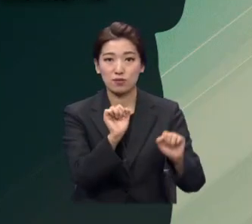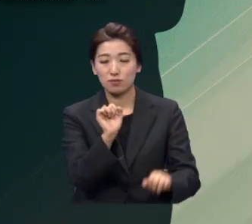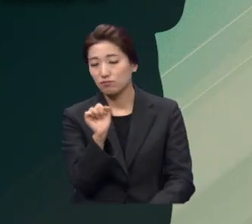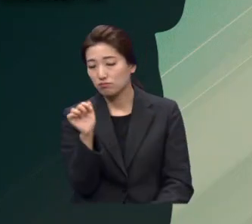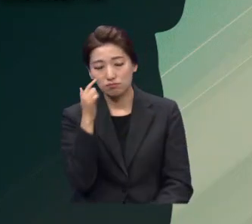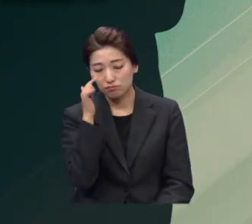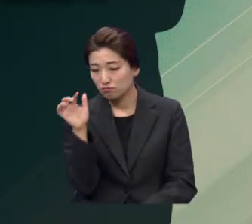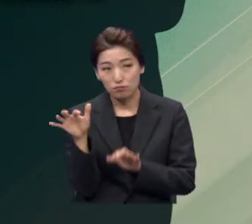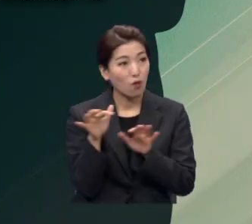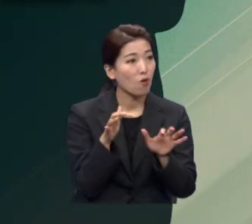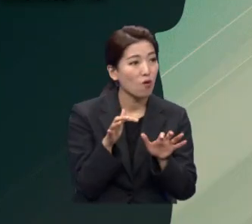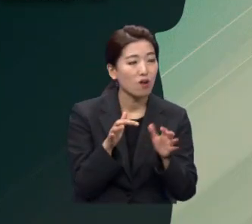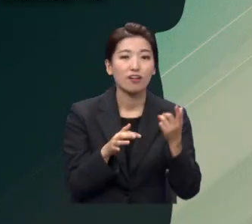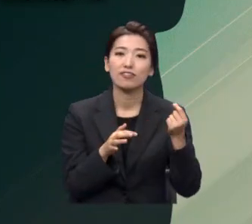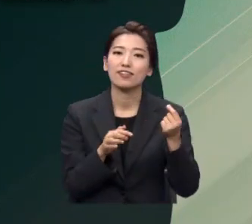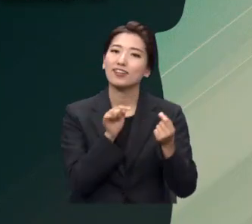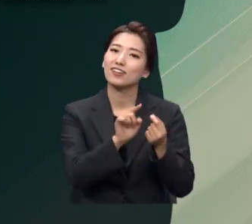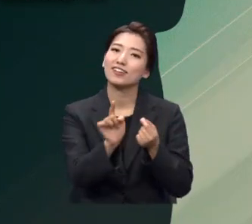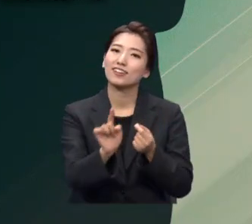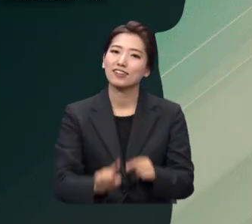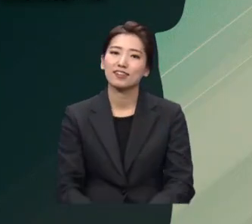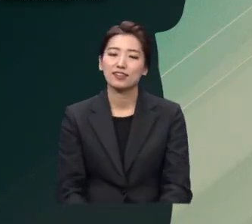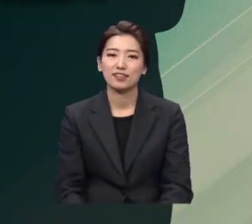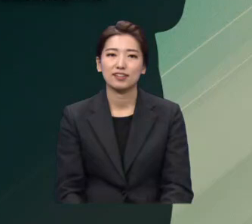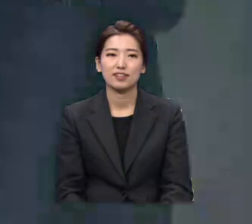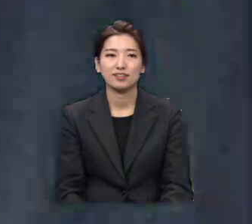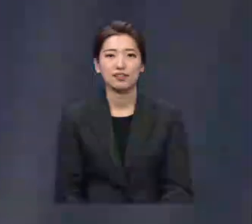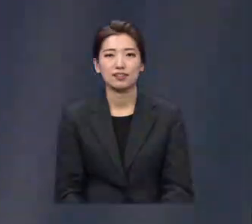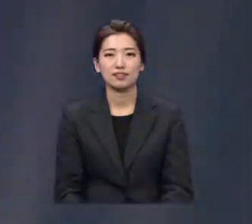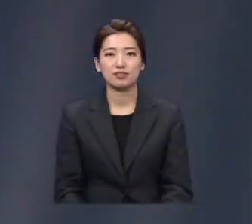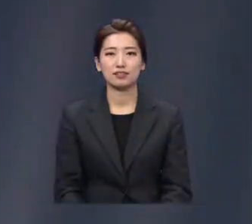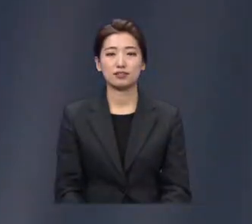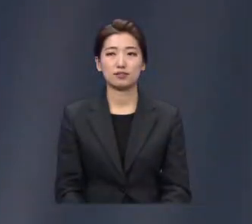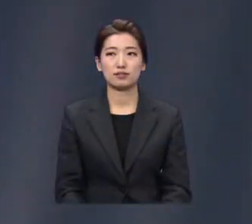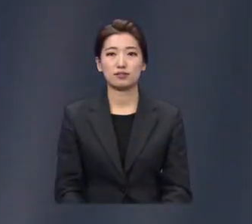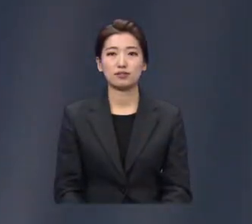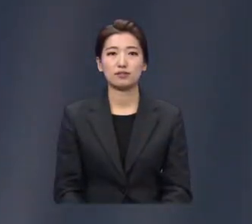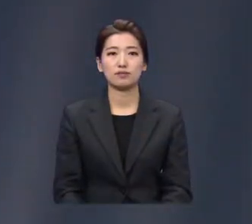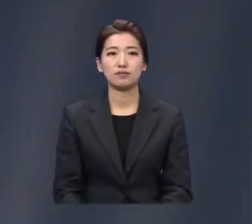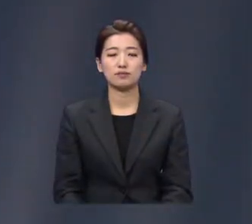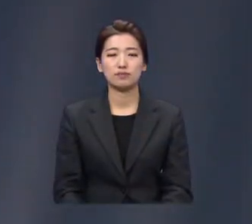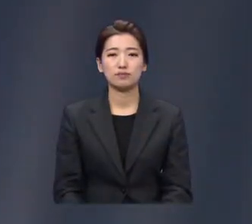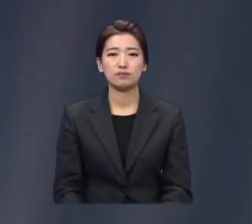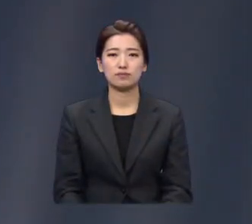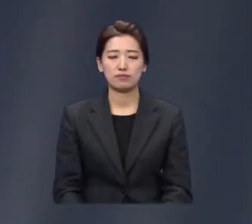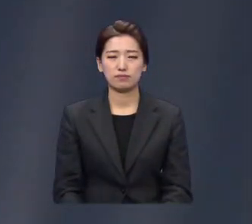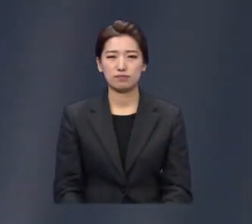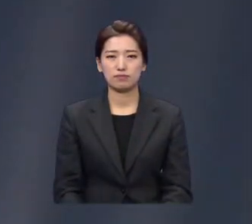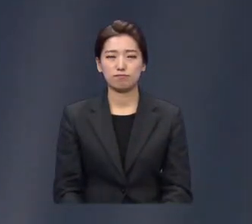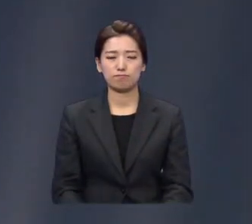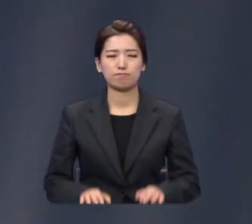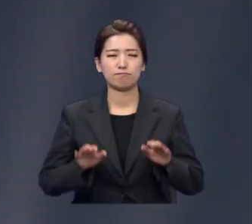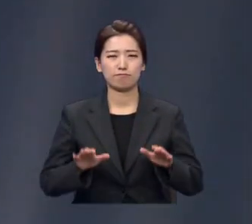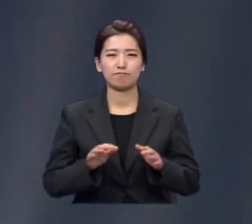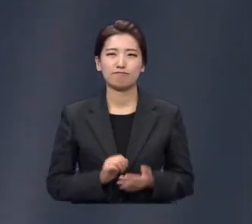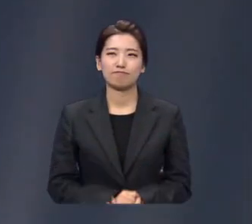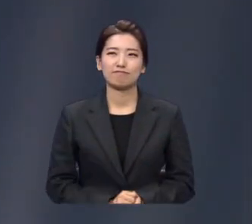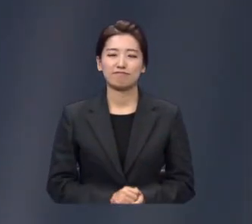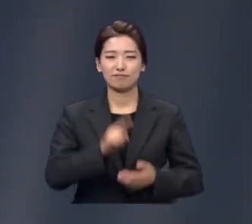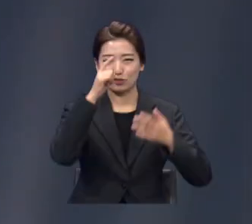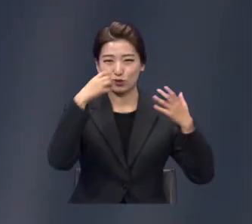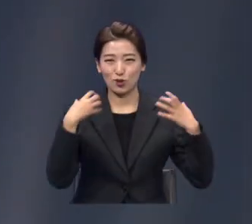수밖에 없는 상황인데 요건 어떻게 보십니까 일단 국정 감사 기간 중에 사실은 국정이 잘